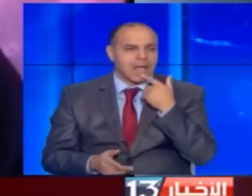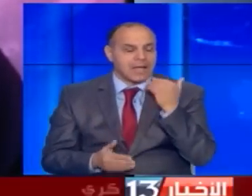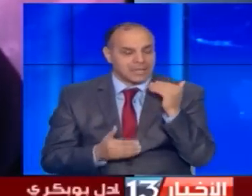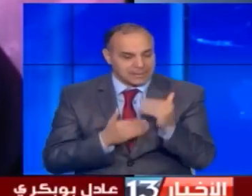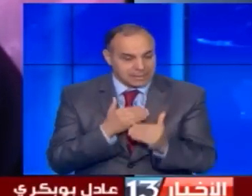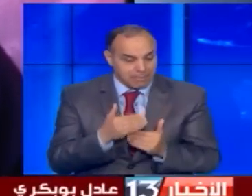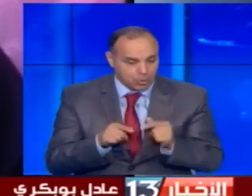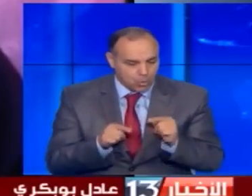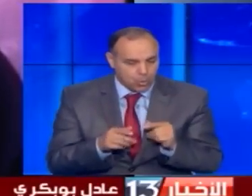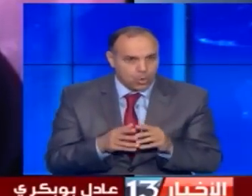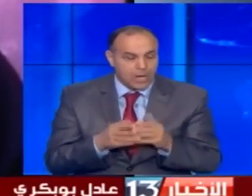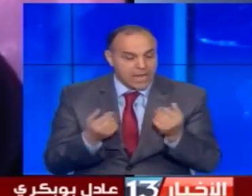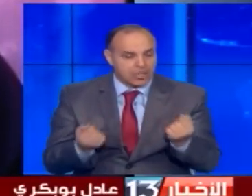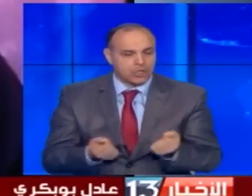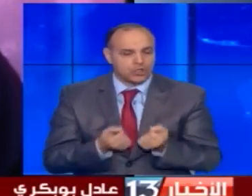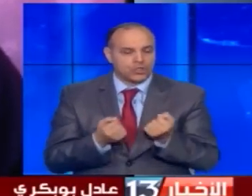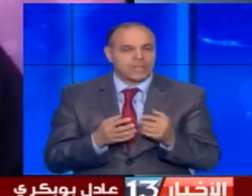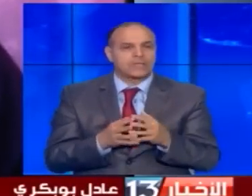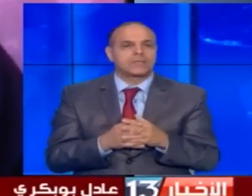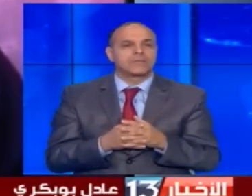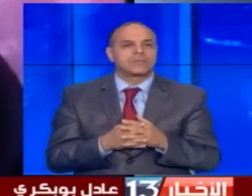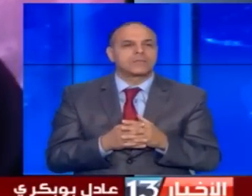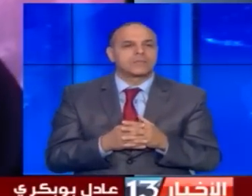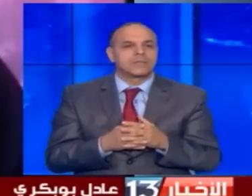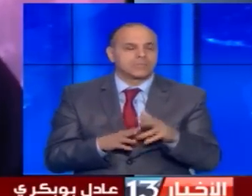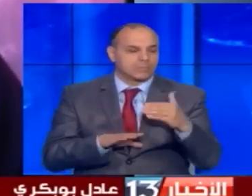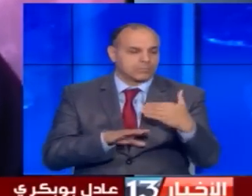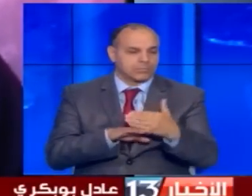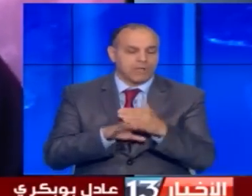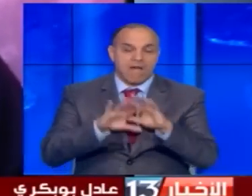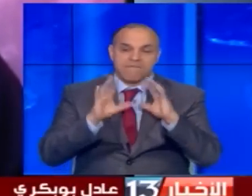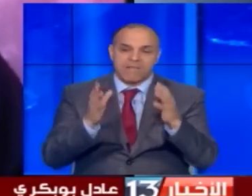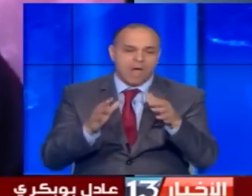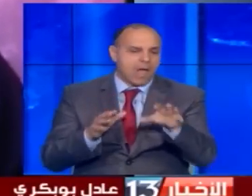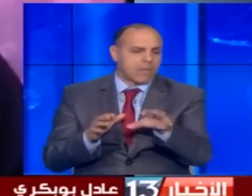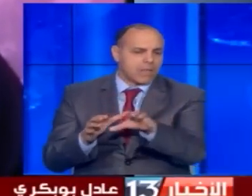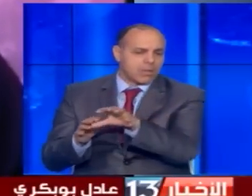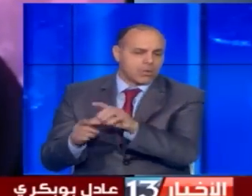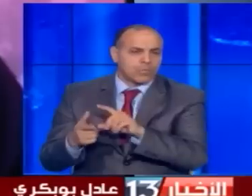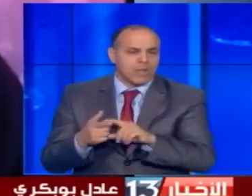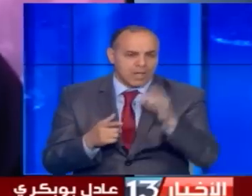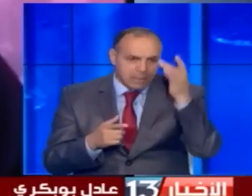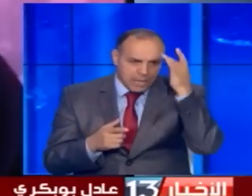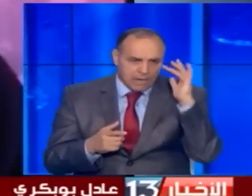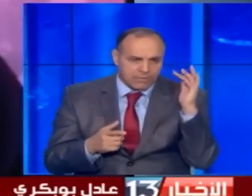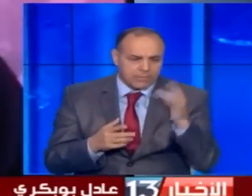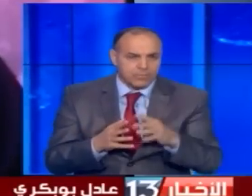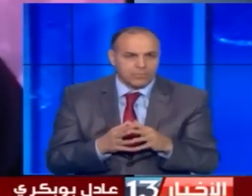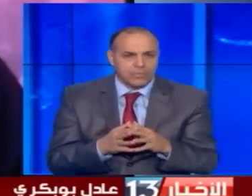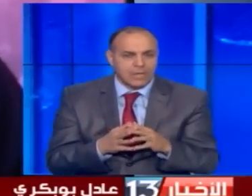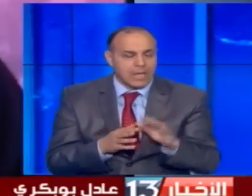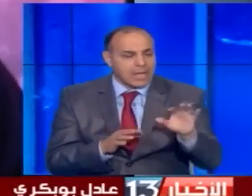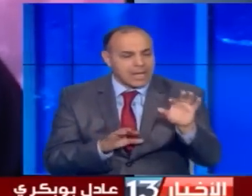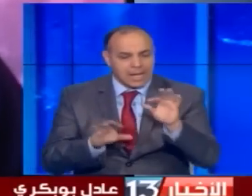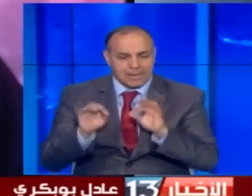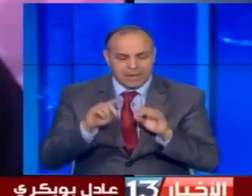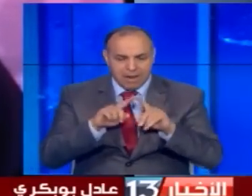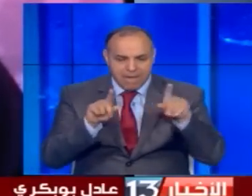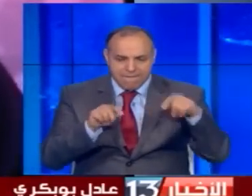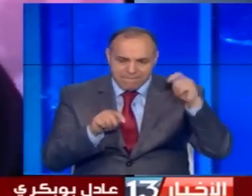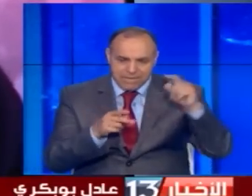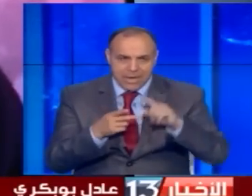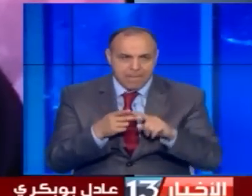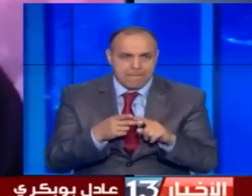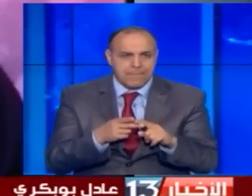مشينا فيه إنه النشاط يكون متوزع على برشا فضاءات ثقافية. اخترنا انه عرض الافلام يكون في